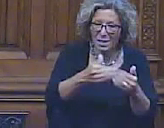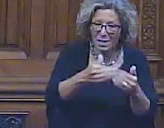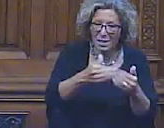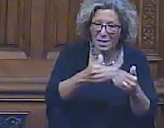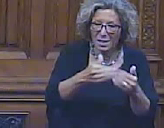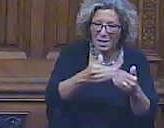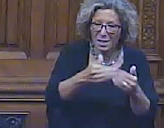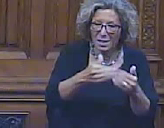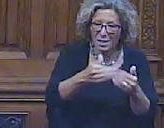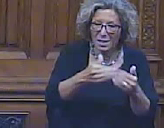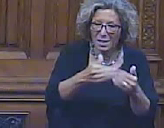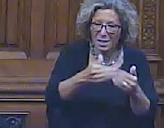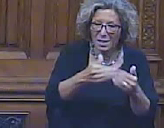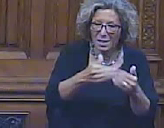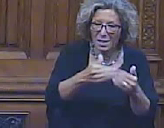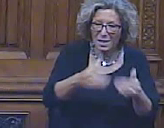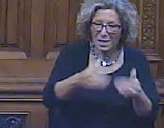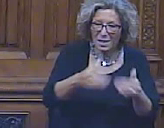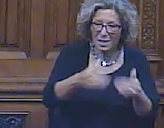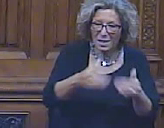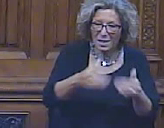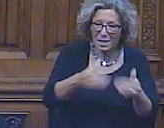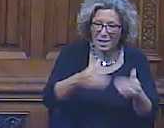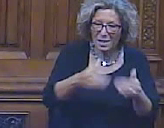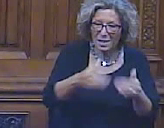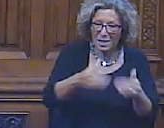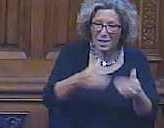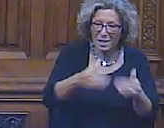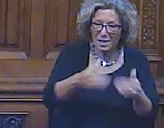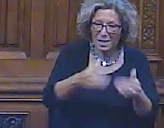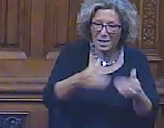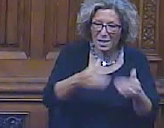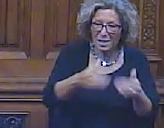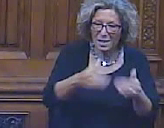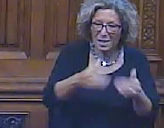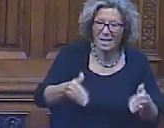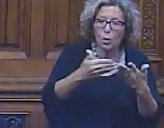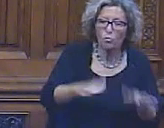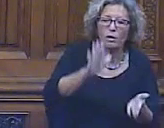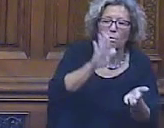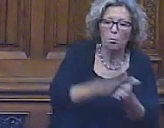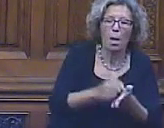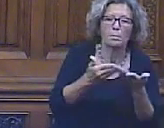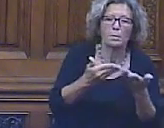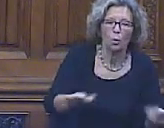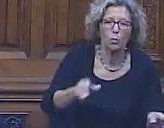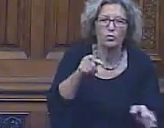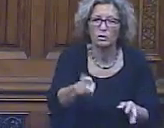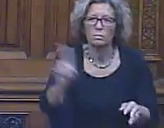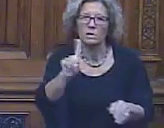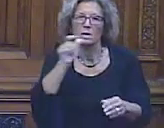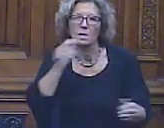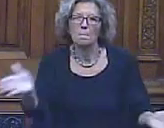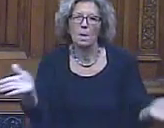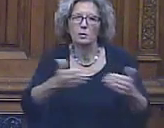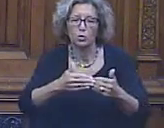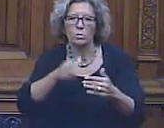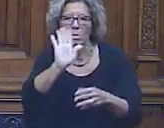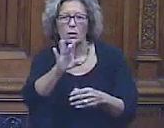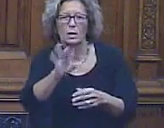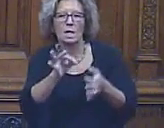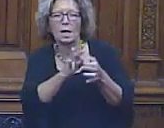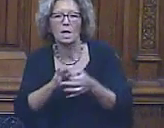Das hat der Herr Bundeskanzler geglaubt und die Frau Merkel auch. Die Grenzen sind offen, sie bleiben offen, wir werden die Grenzen nicht mehr zugehen. Und das sagen sogar